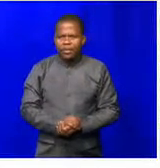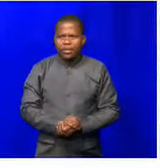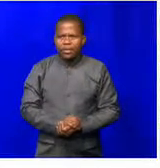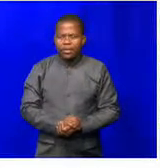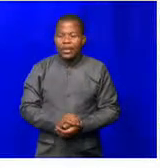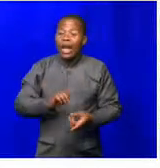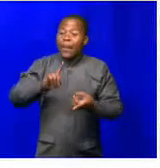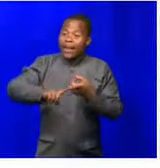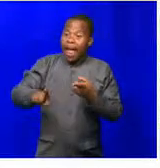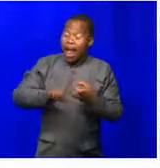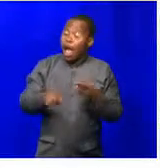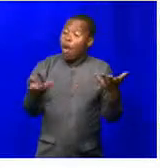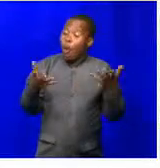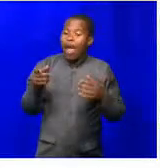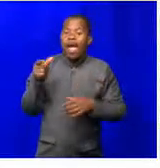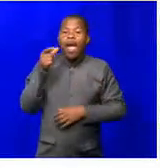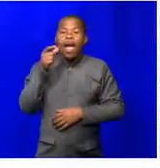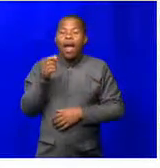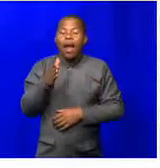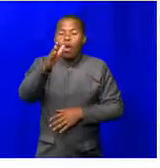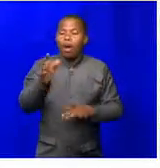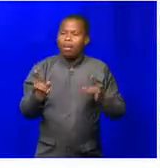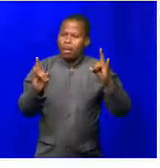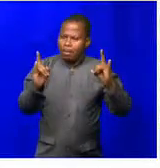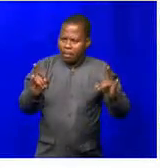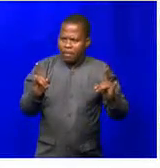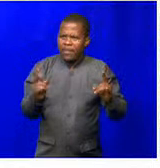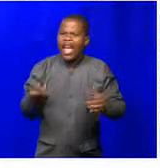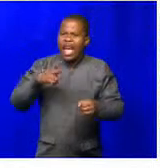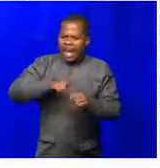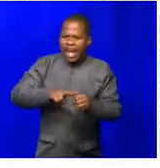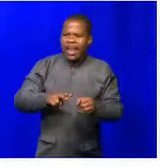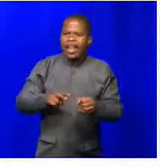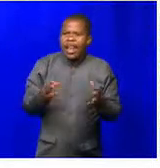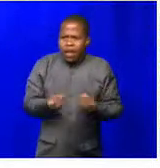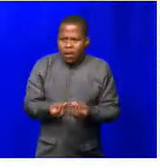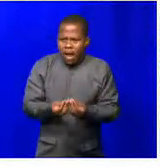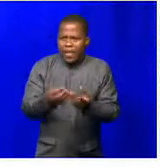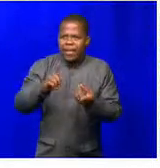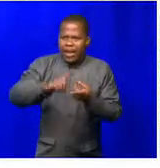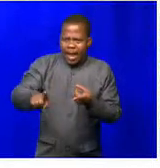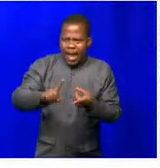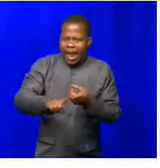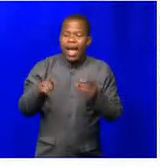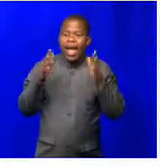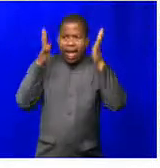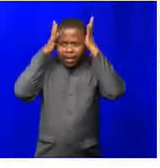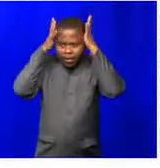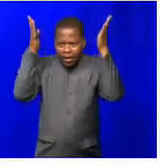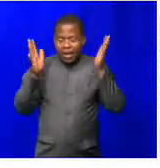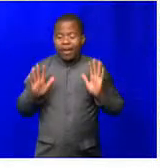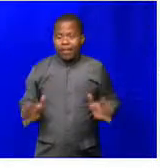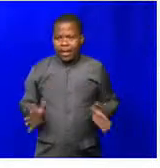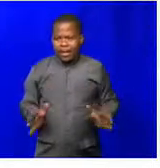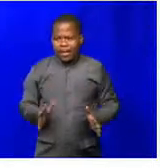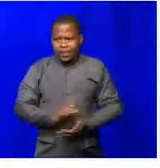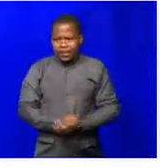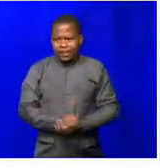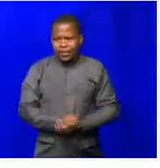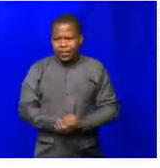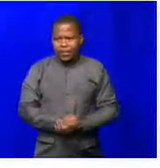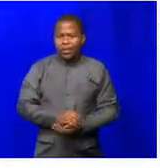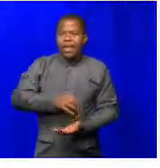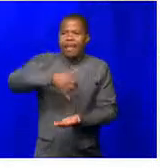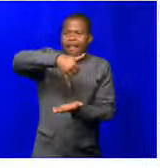emdlalweni odlalelwe enkundleni yesive kasomhlolo. Le midlalo ye COSAFA under 20 beyibanjelwe ke lapha eSwatini. Inzebe